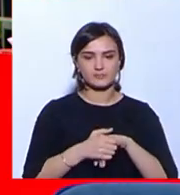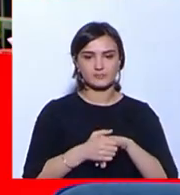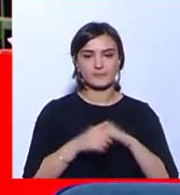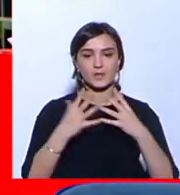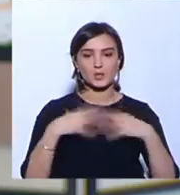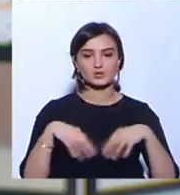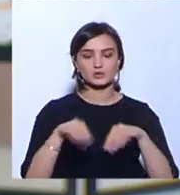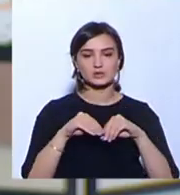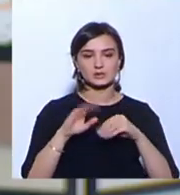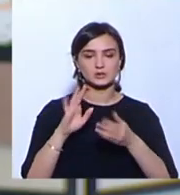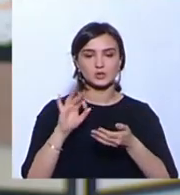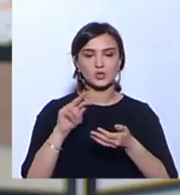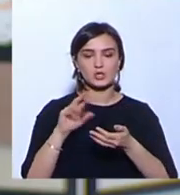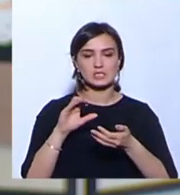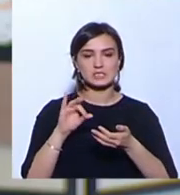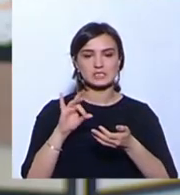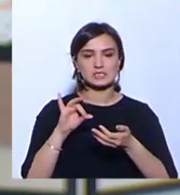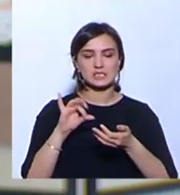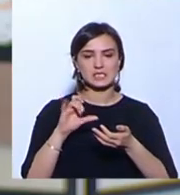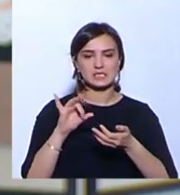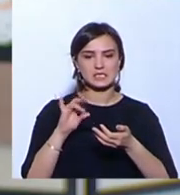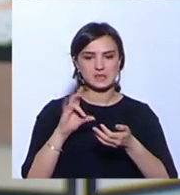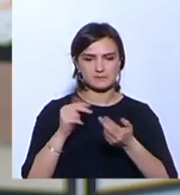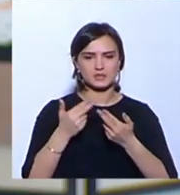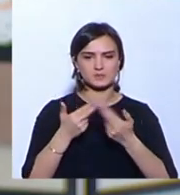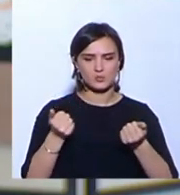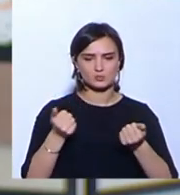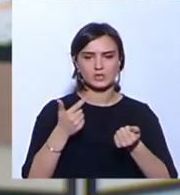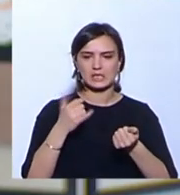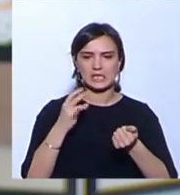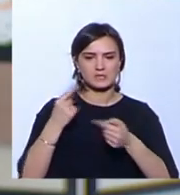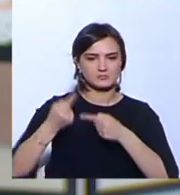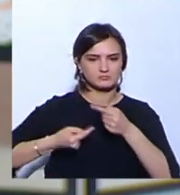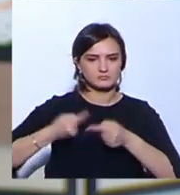ოჯახური ქოლესტერინემიები